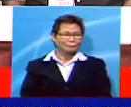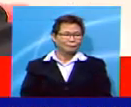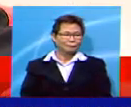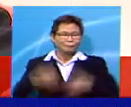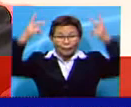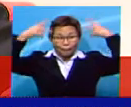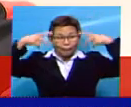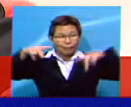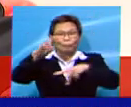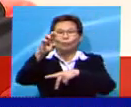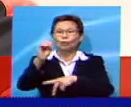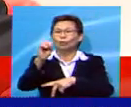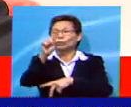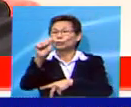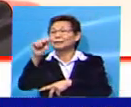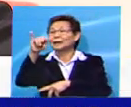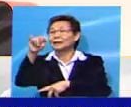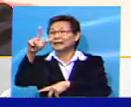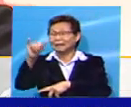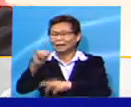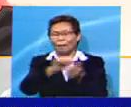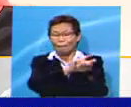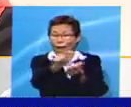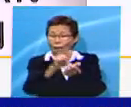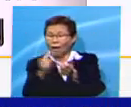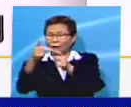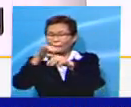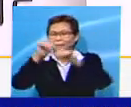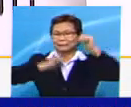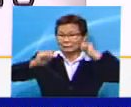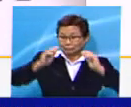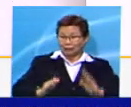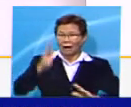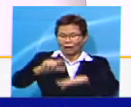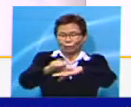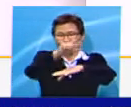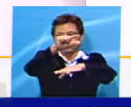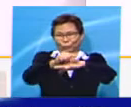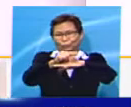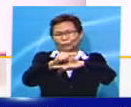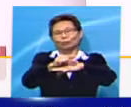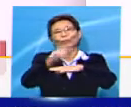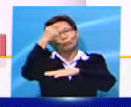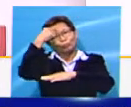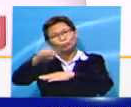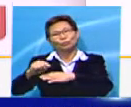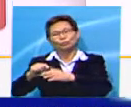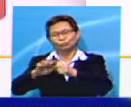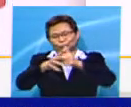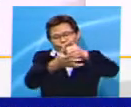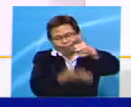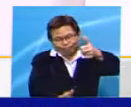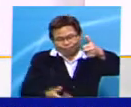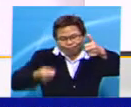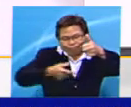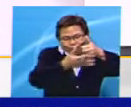Menurut Presidennya Rozaidi Jamil, kelulusan yang diberikan kepada seniman akan digunakan sebaiknya bagi mengumpulkan dana